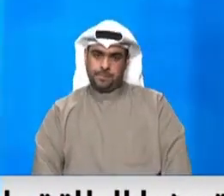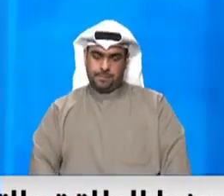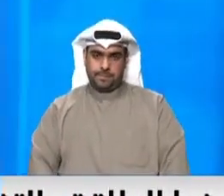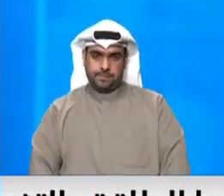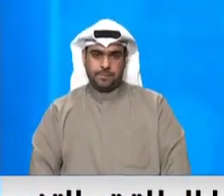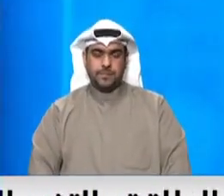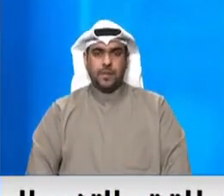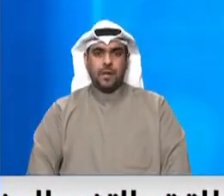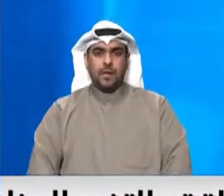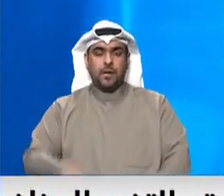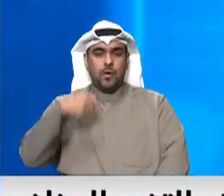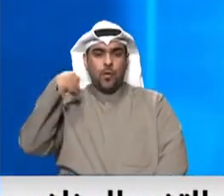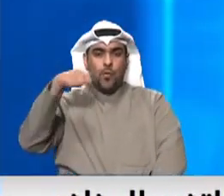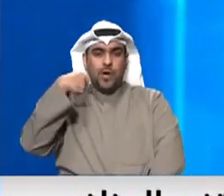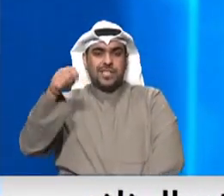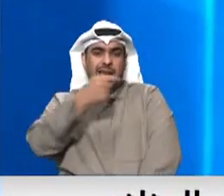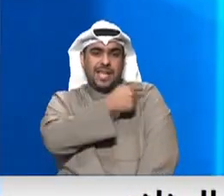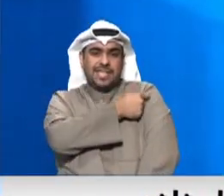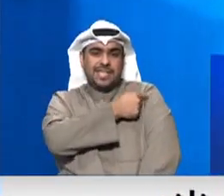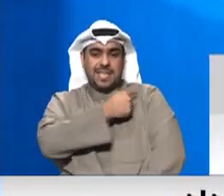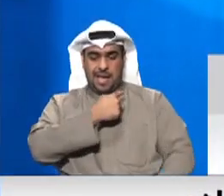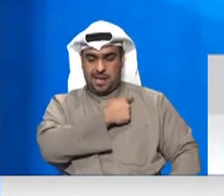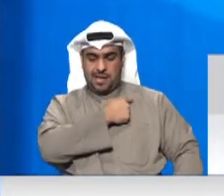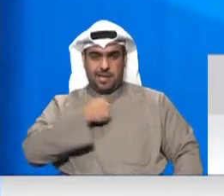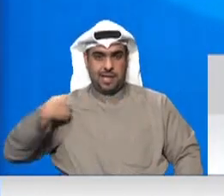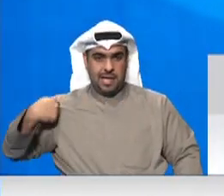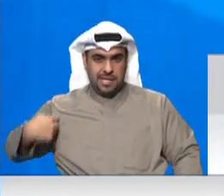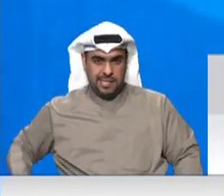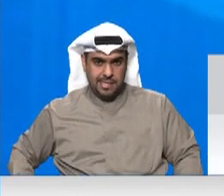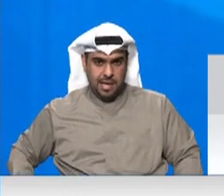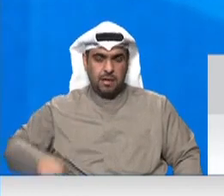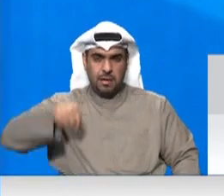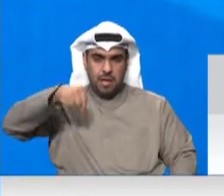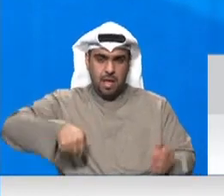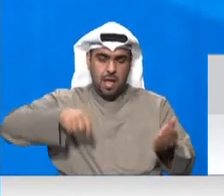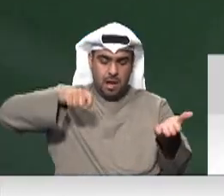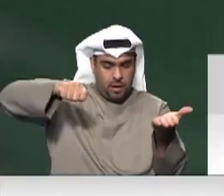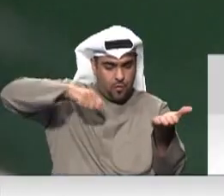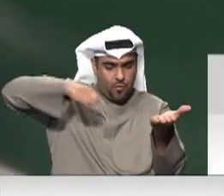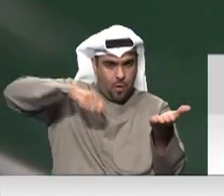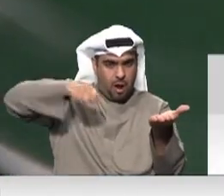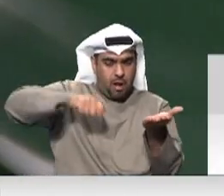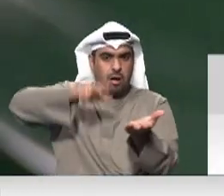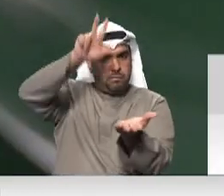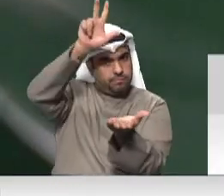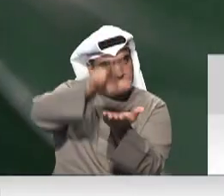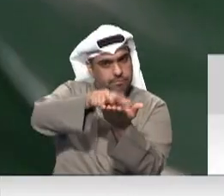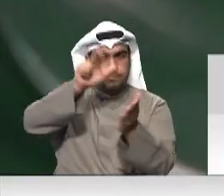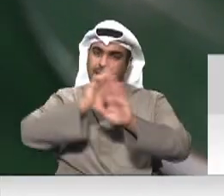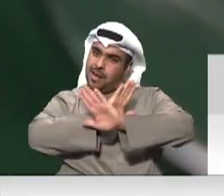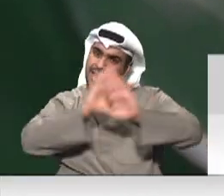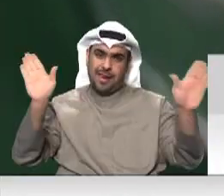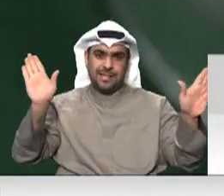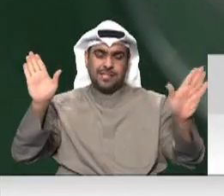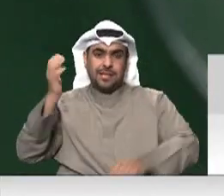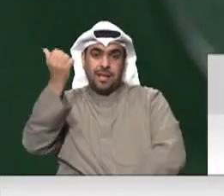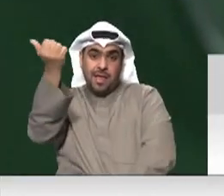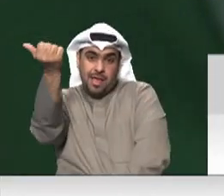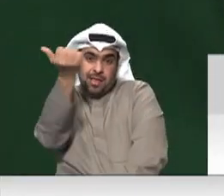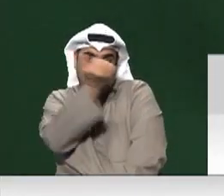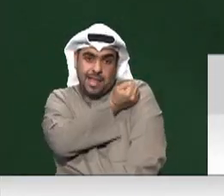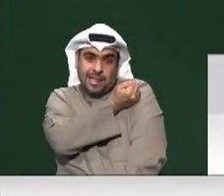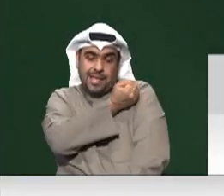منحت سلطة الأدوية الصينية موافقة مشروطة لعقارين جديدين تم تطويرهما محليا لعلاج كوفيد